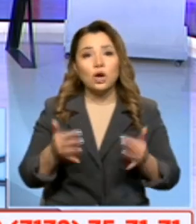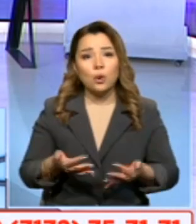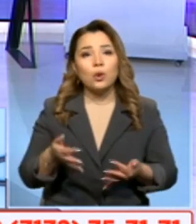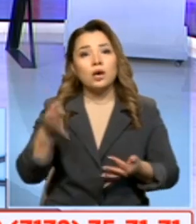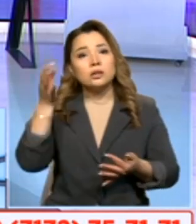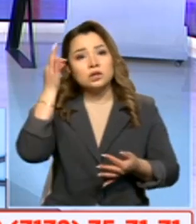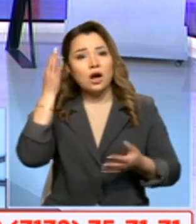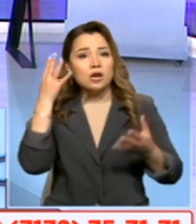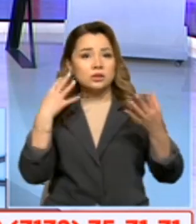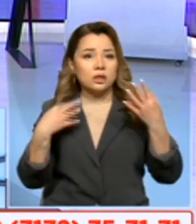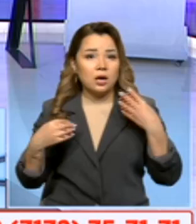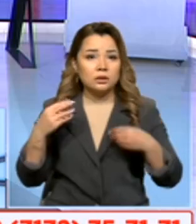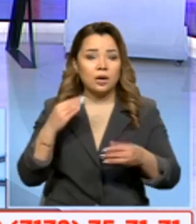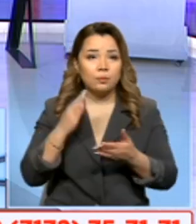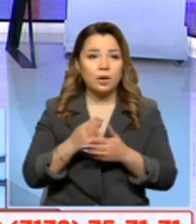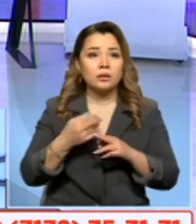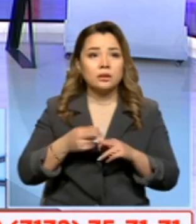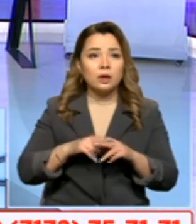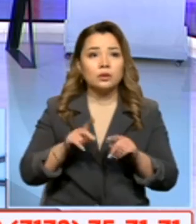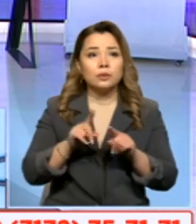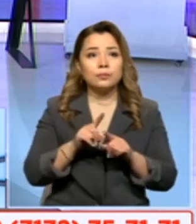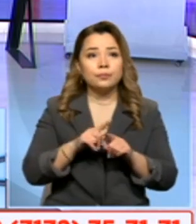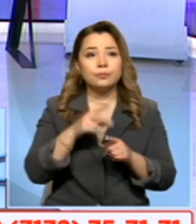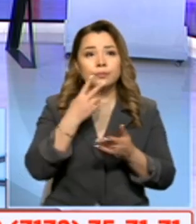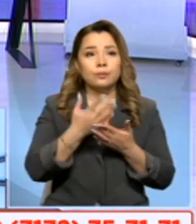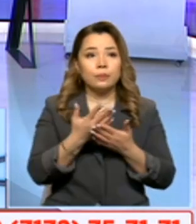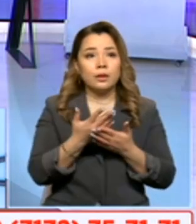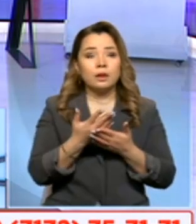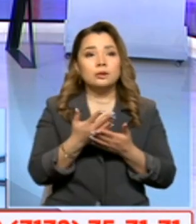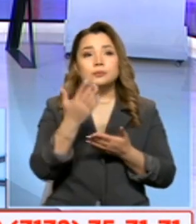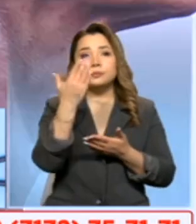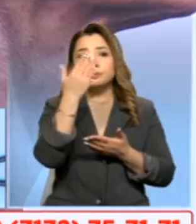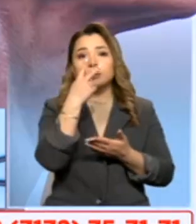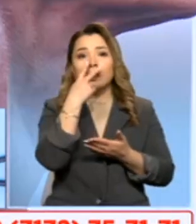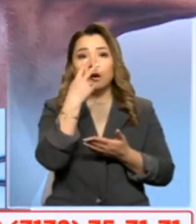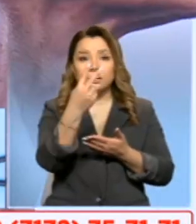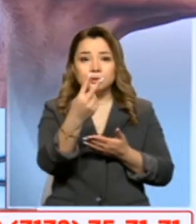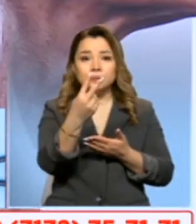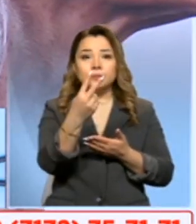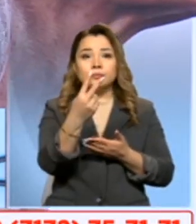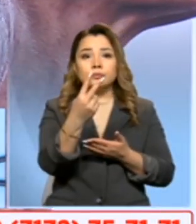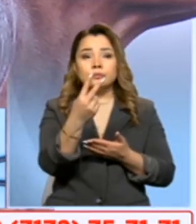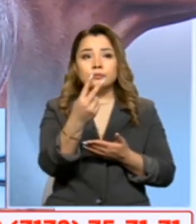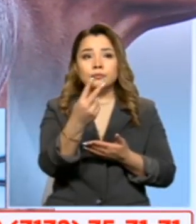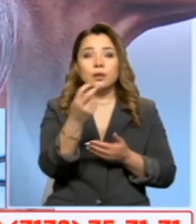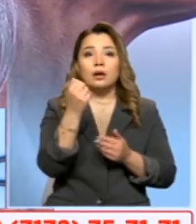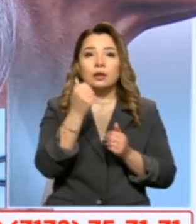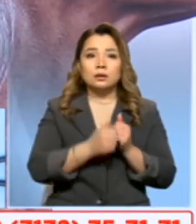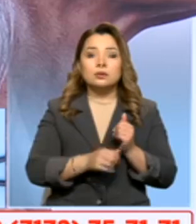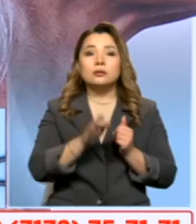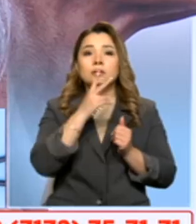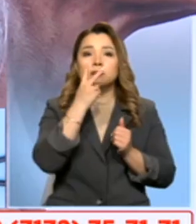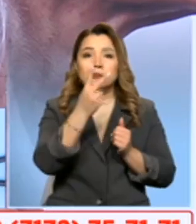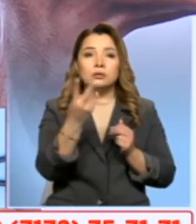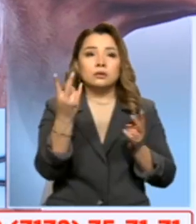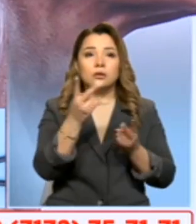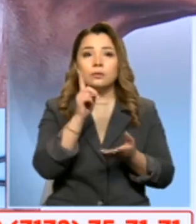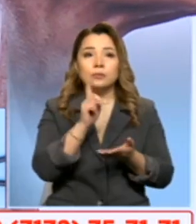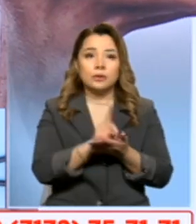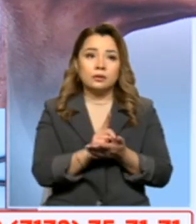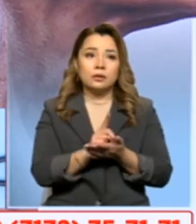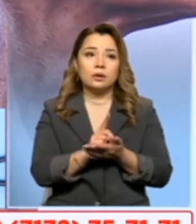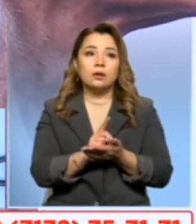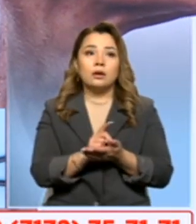шаш деген түсе бастайды. Байқасаңыздар, сіз айнаға қараймыз ғой, айнаға қарап тұрыңыздар, құрметті қыз келіншектер, міндетті